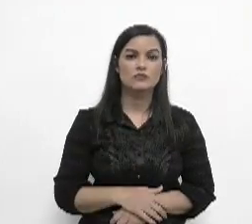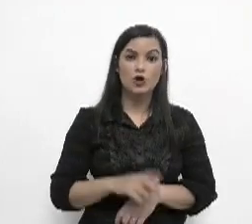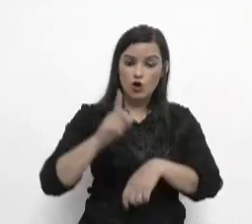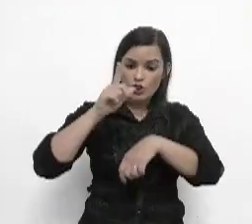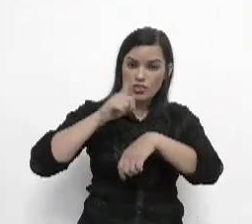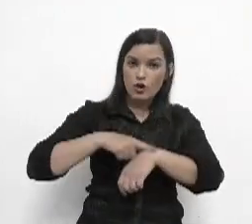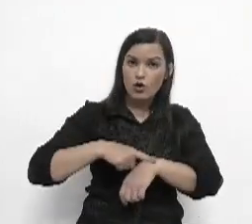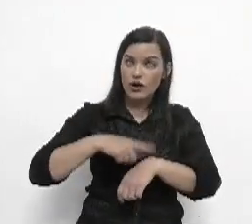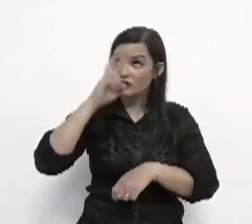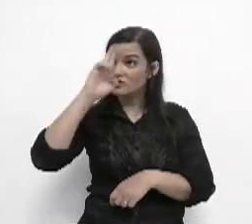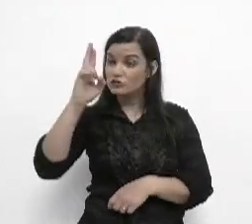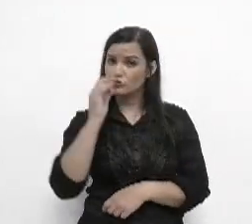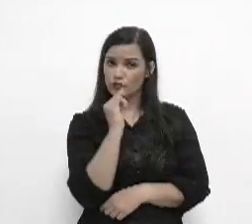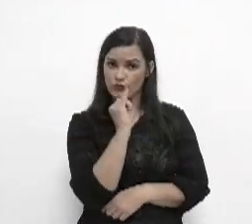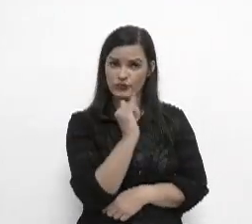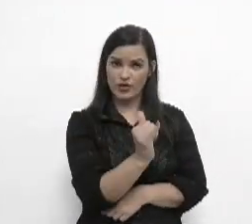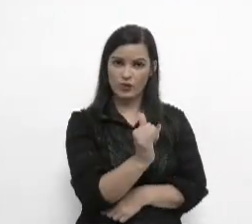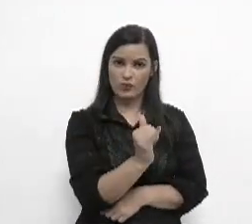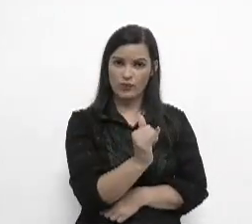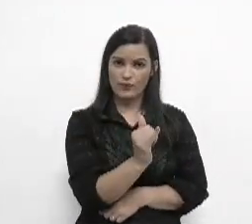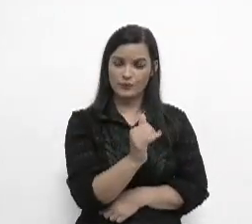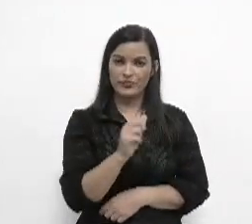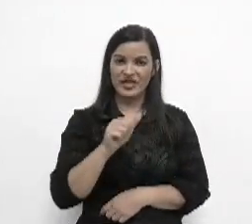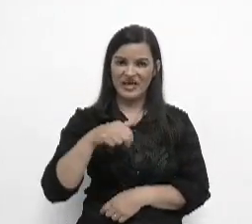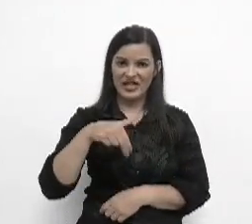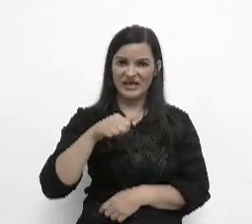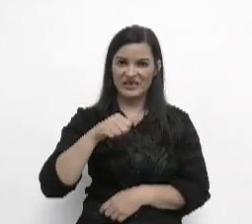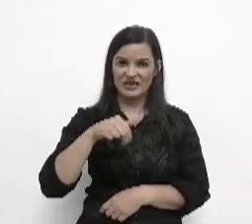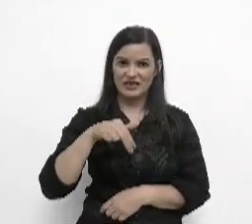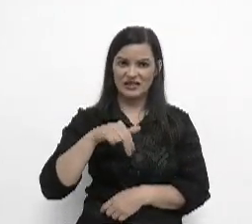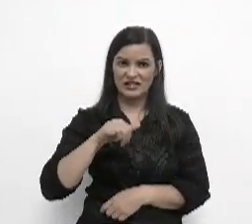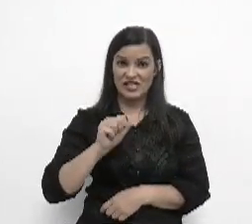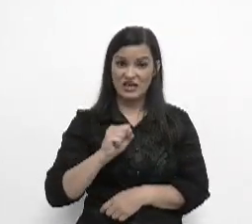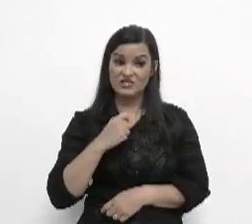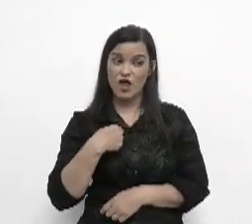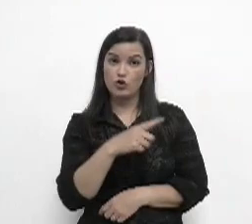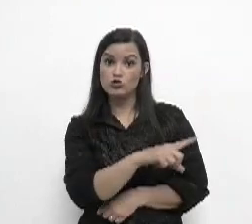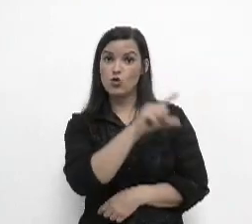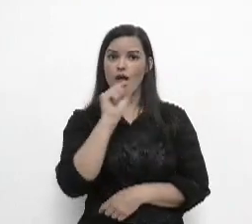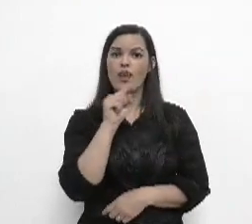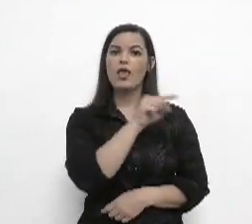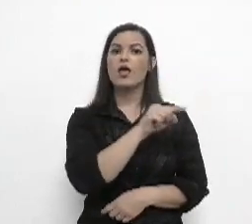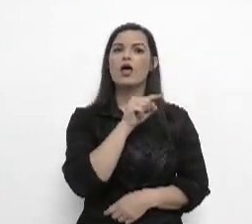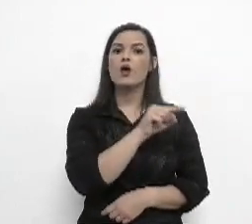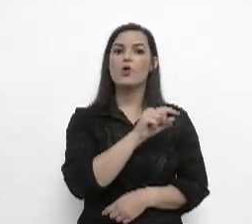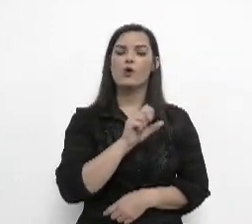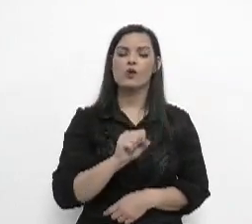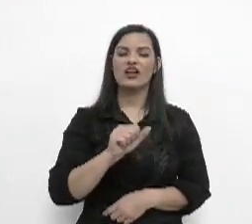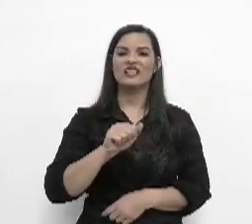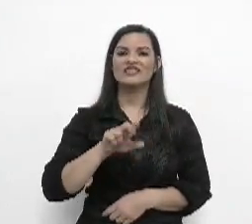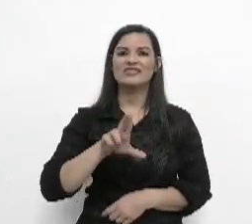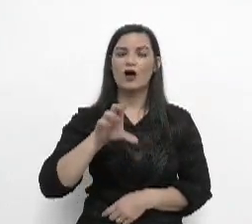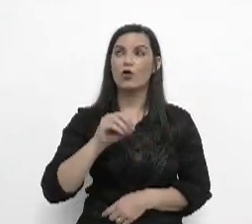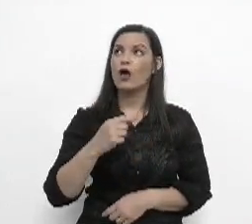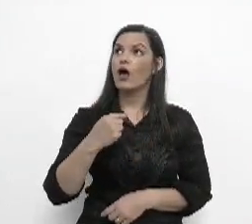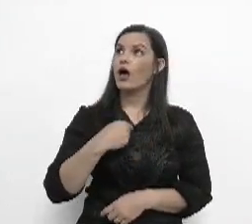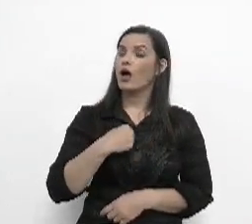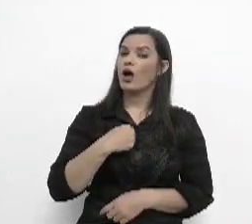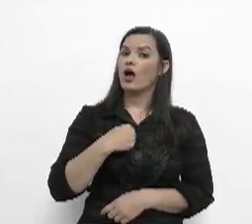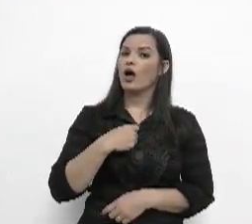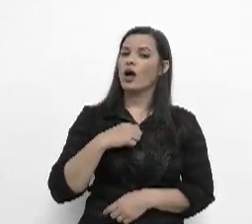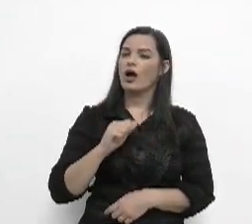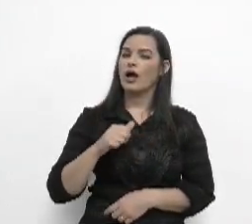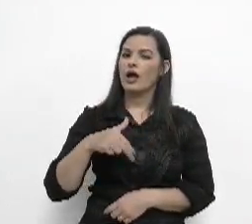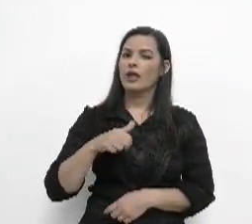Senhor diz a Ananias que eu escolhi esse homem como instrumento, a sua postura muda por completamente. 조금